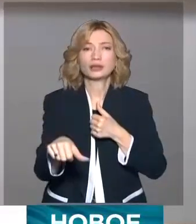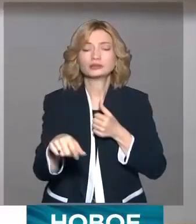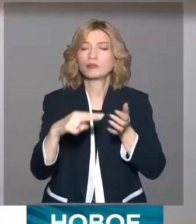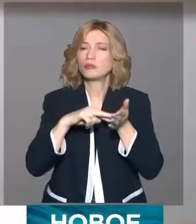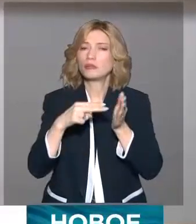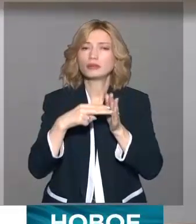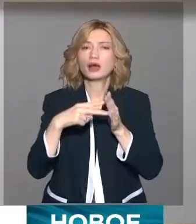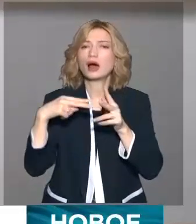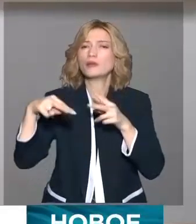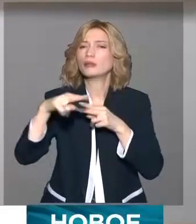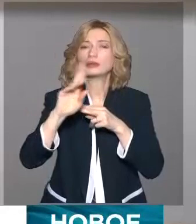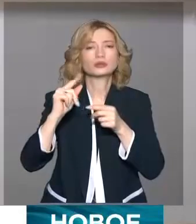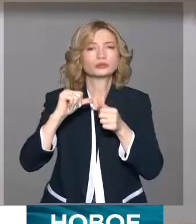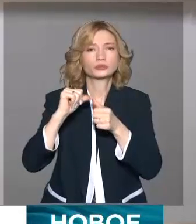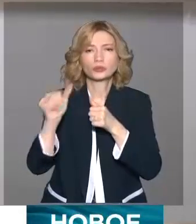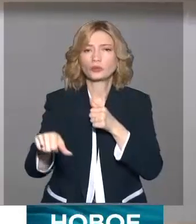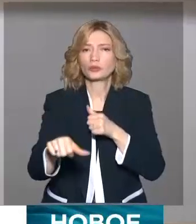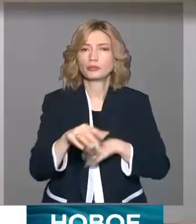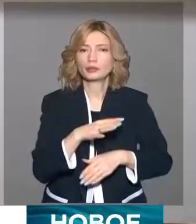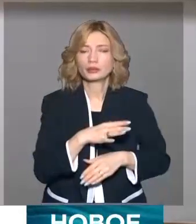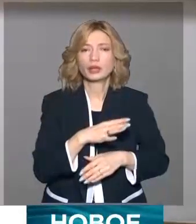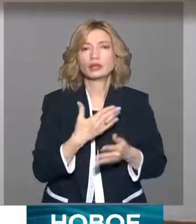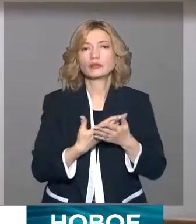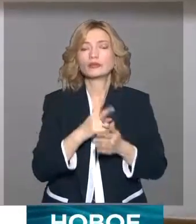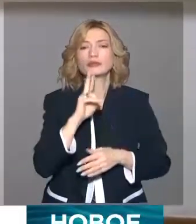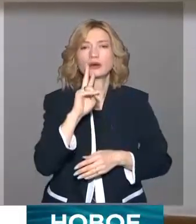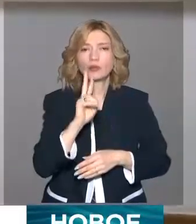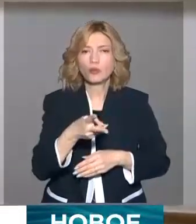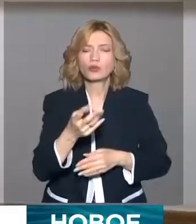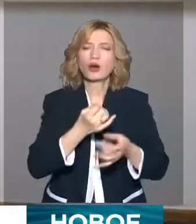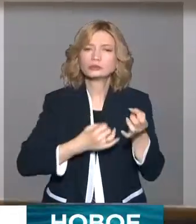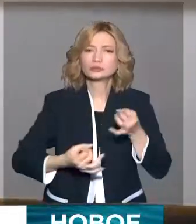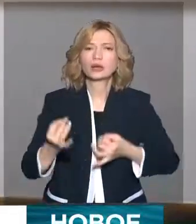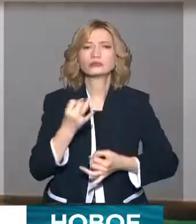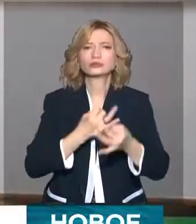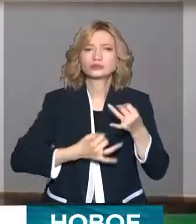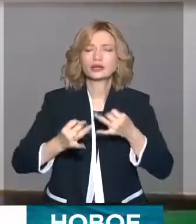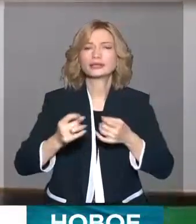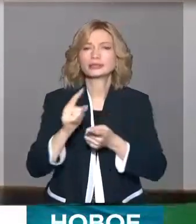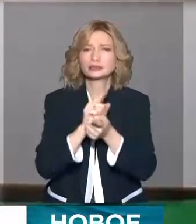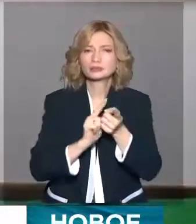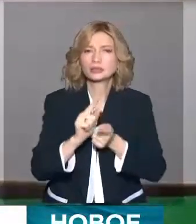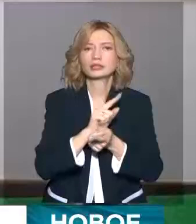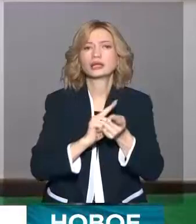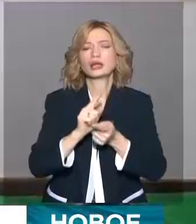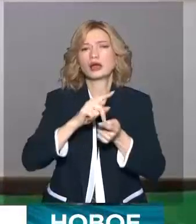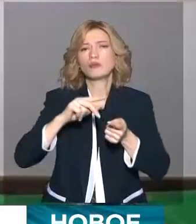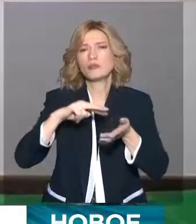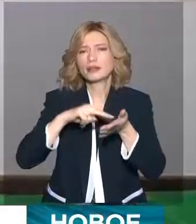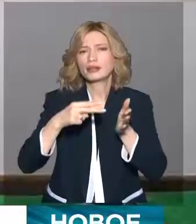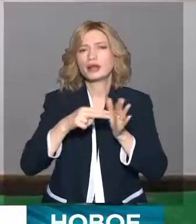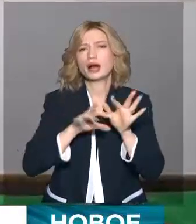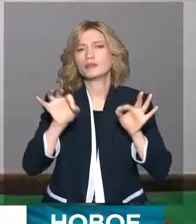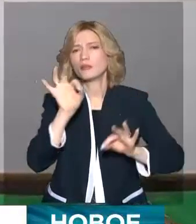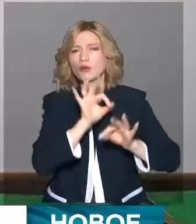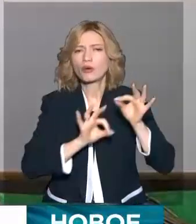И нужно сказать, что почти 2 года обсуждали изменения в проект. И, конечно,